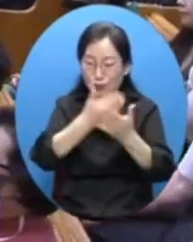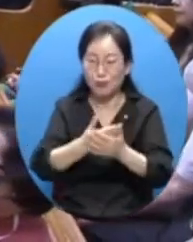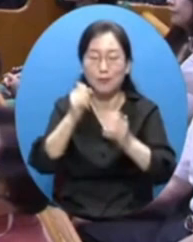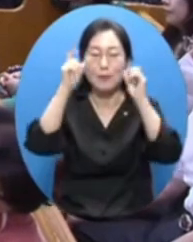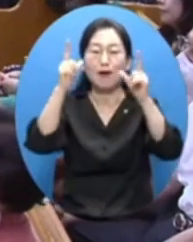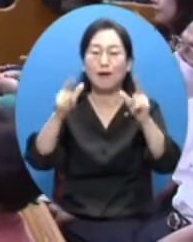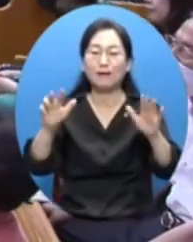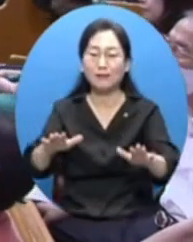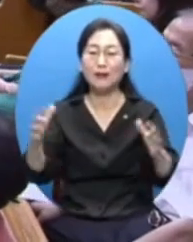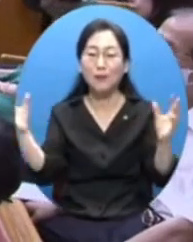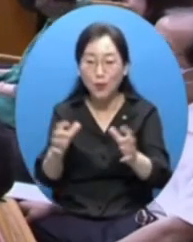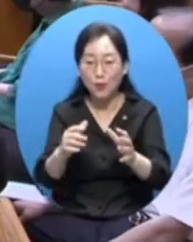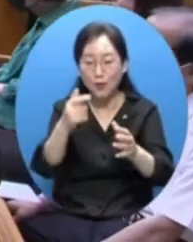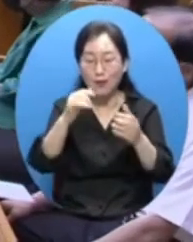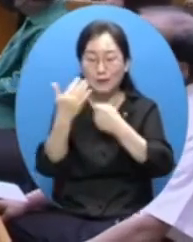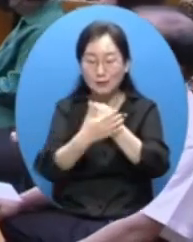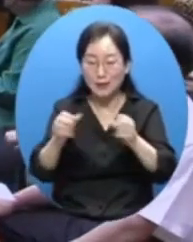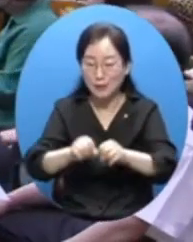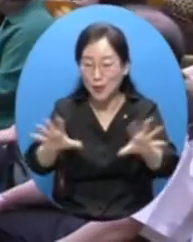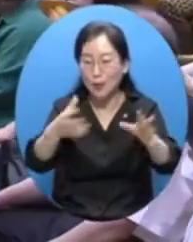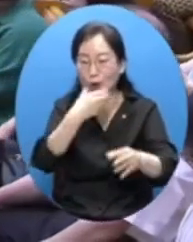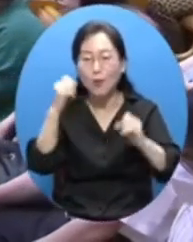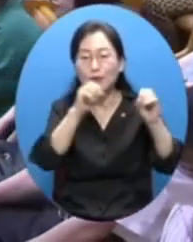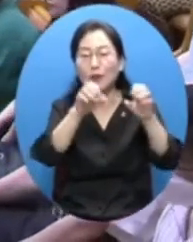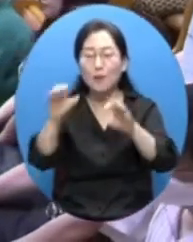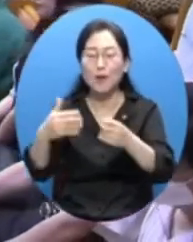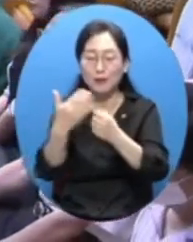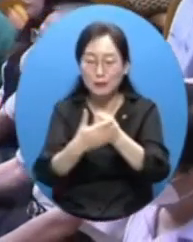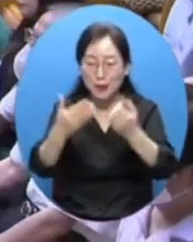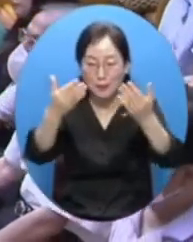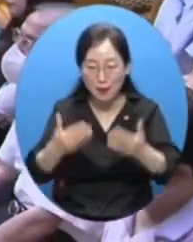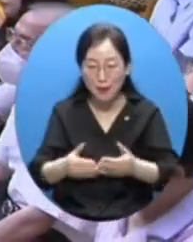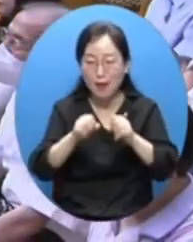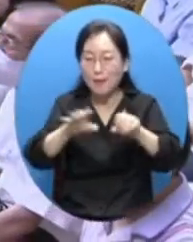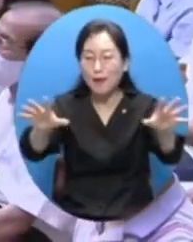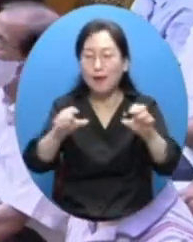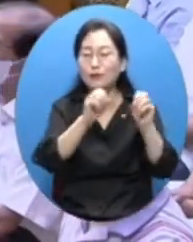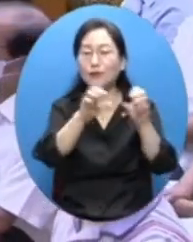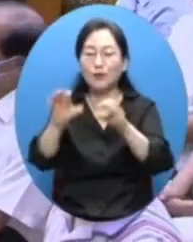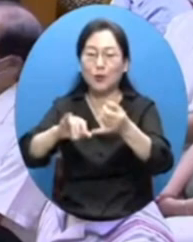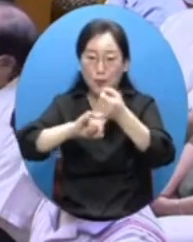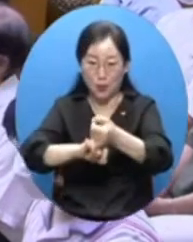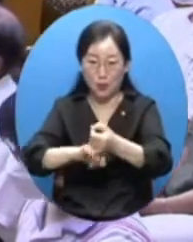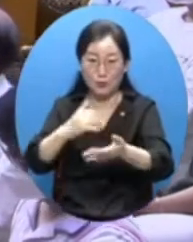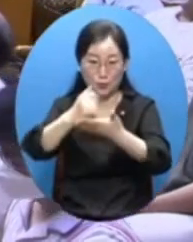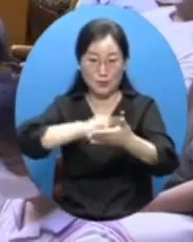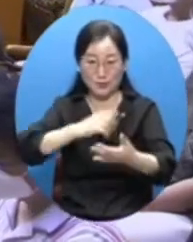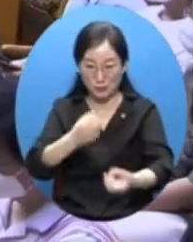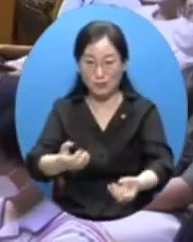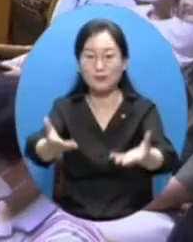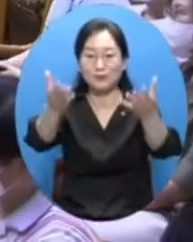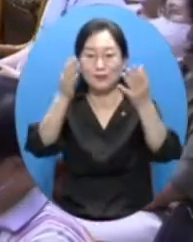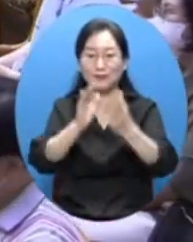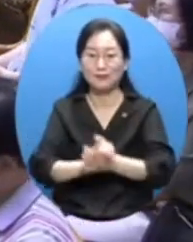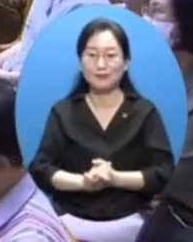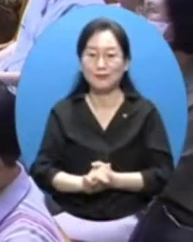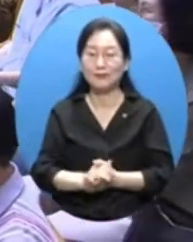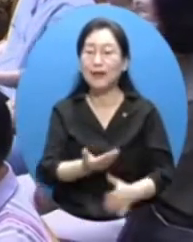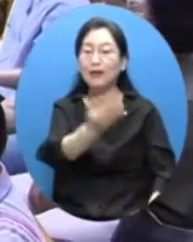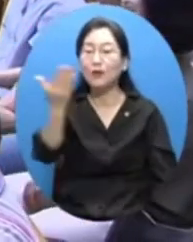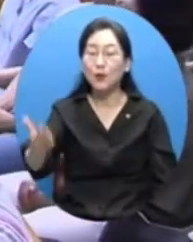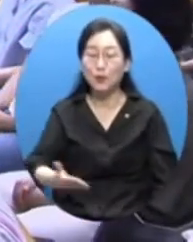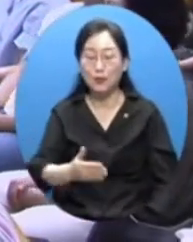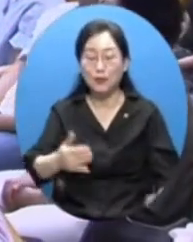이제는 모여서 은혜받고 흩어져 복음을 전하고 모여서 은혜받고 흩어져 복음을 전하는 주님의 교인들이 다 되기를 주님으로 축원합니다. 여러분